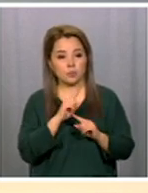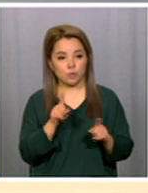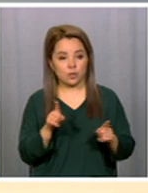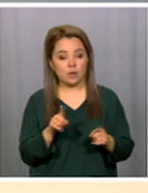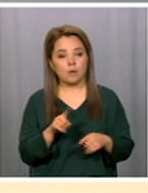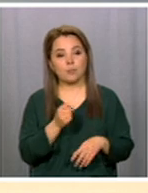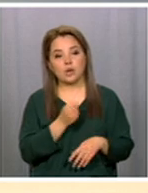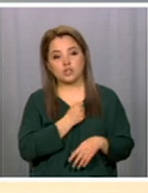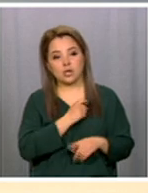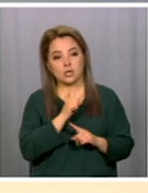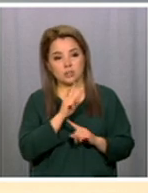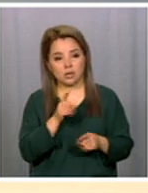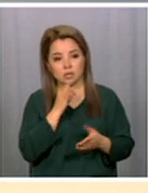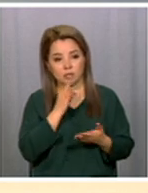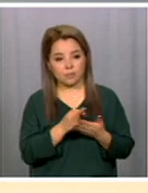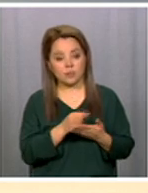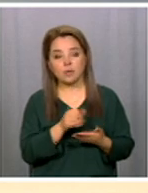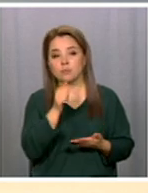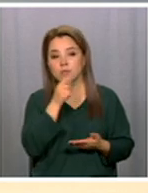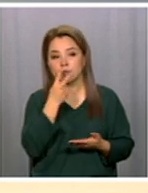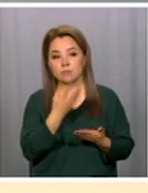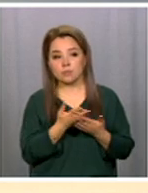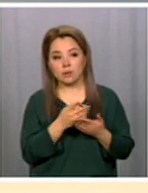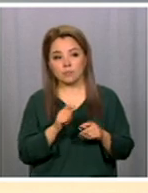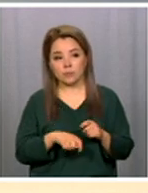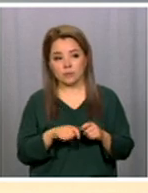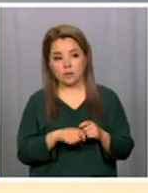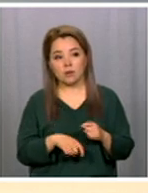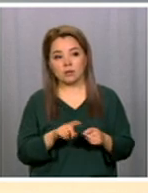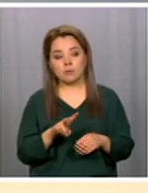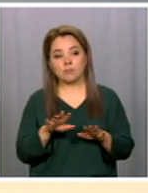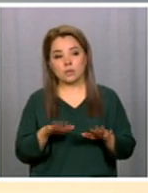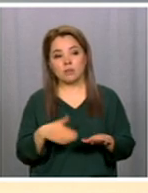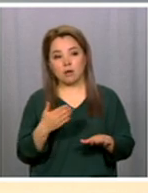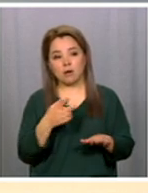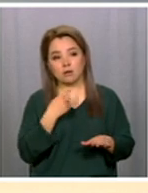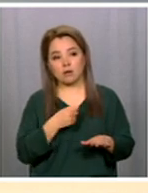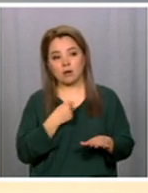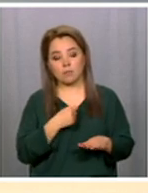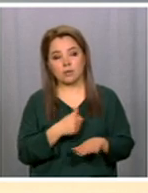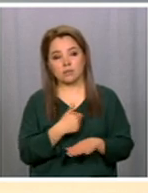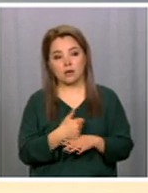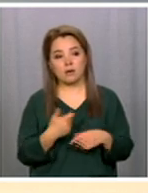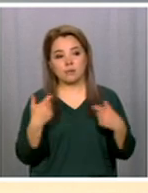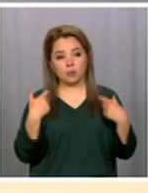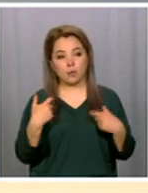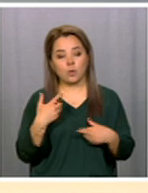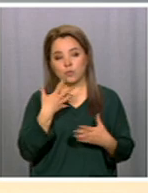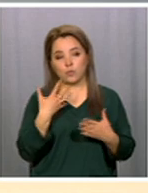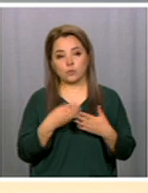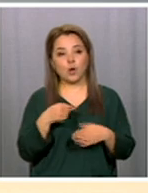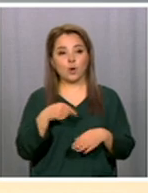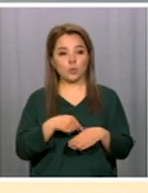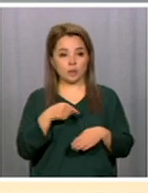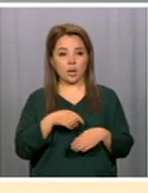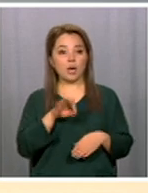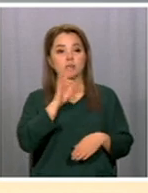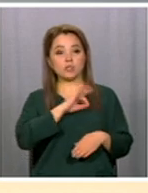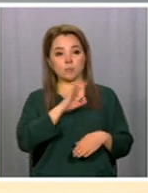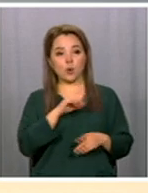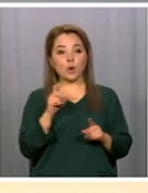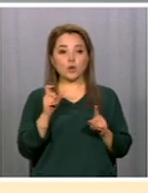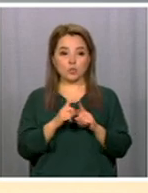пощады. Представьте себя на месте командира. Опишите собственные ощущения. Используйте